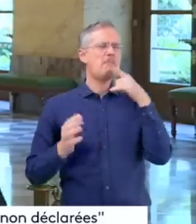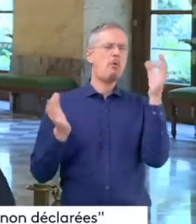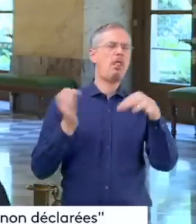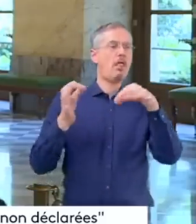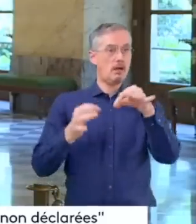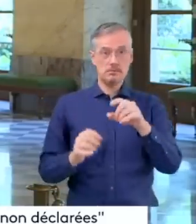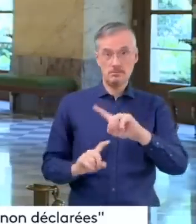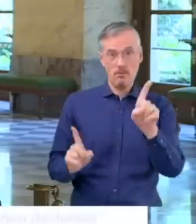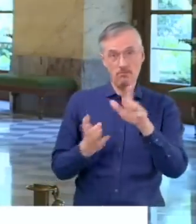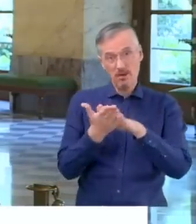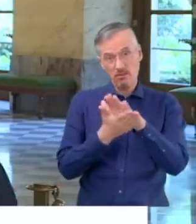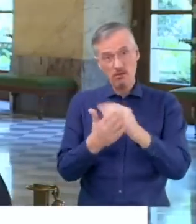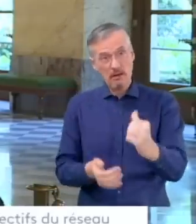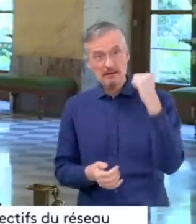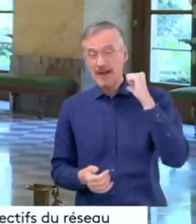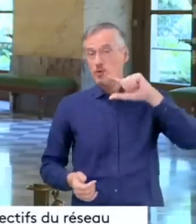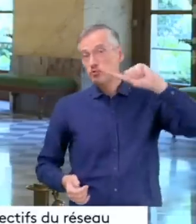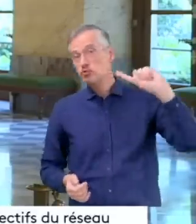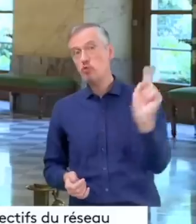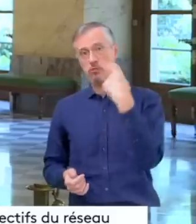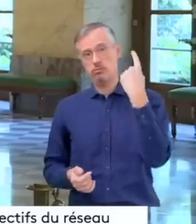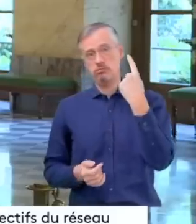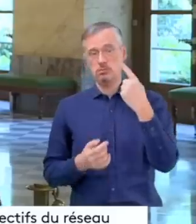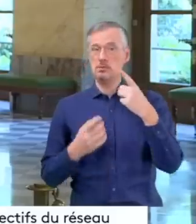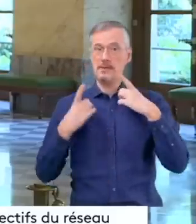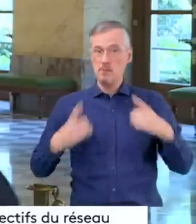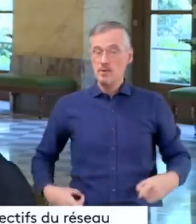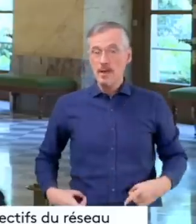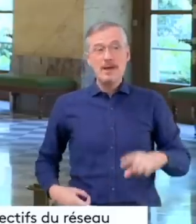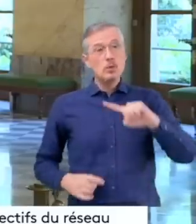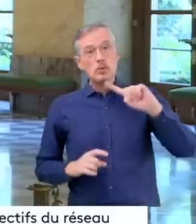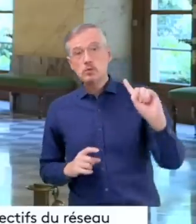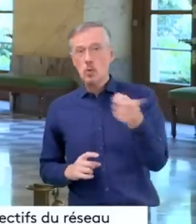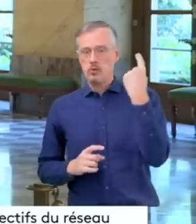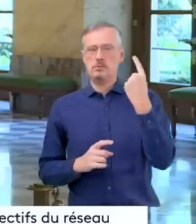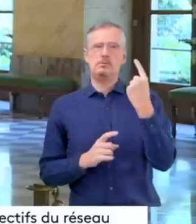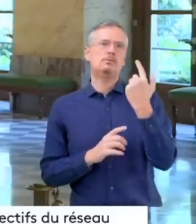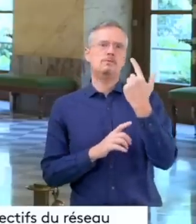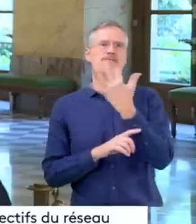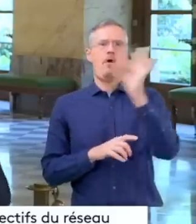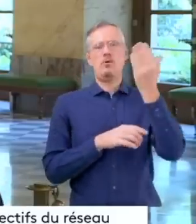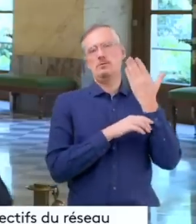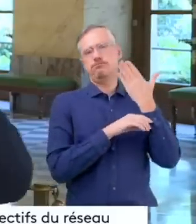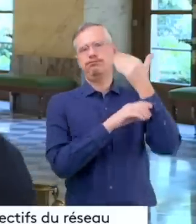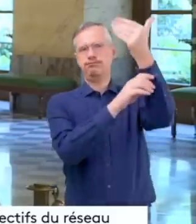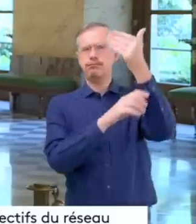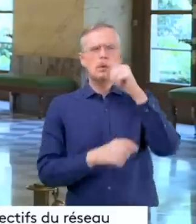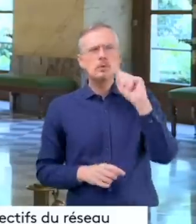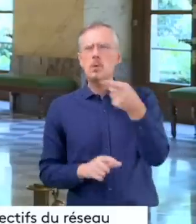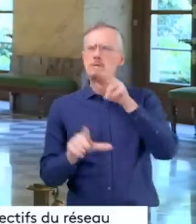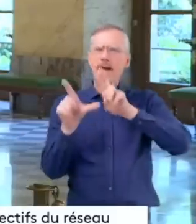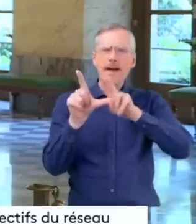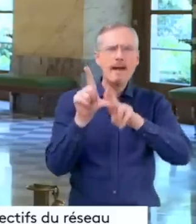déformés. C'est pas du tout ce qui s'est passé. Il s'est passé que l'ensemble de la représentation nationale, monsieur Marleix qui est du groupe Les Républicains, monsieur Balanan qui est du